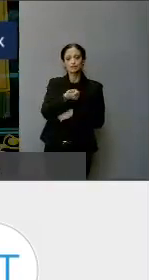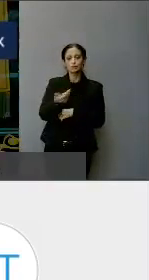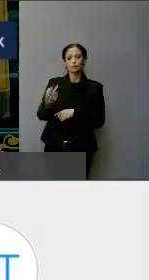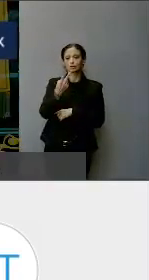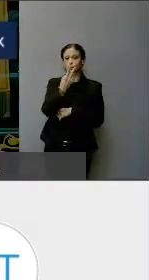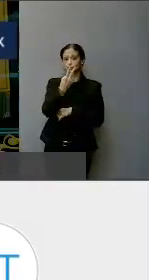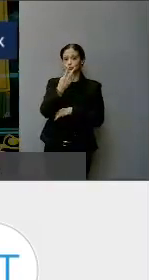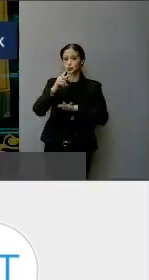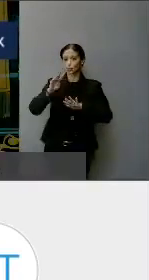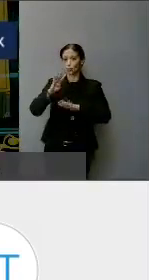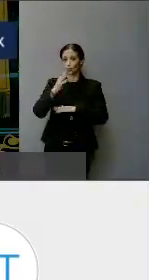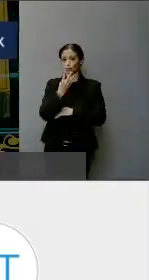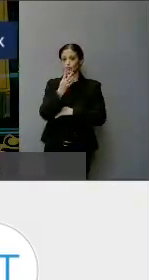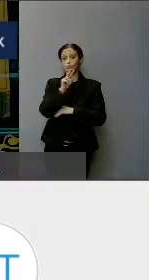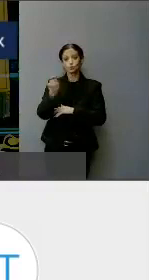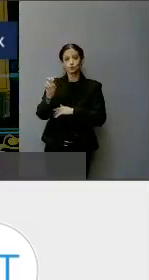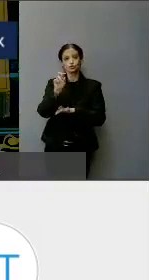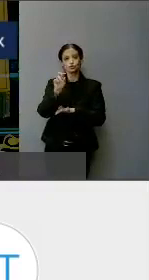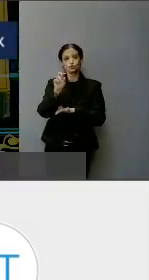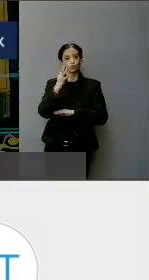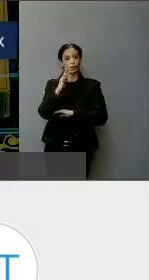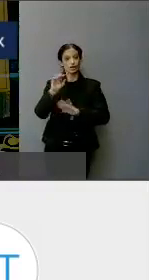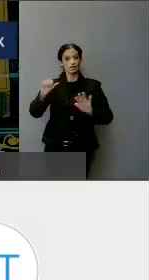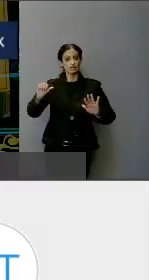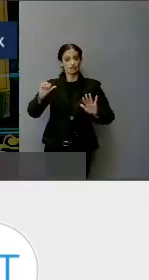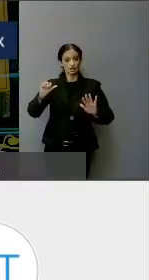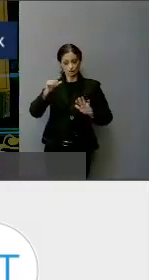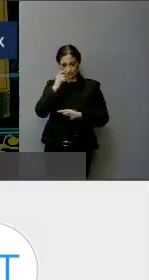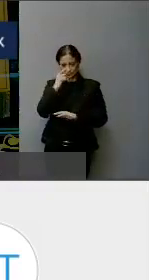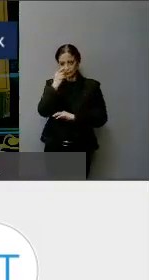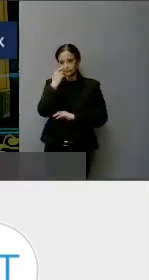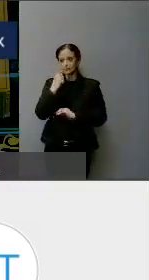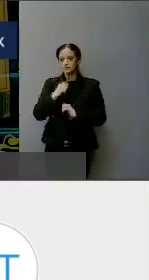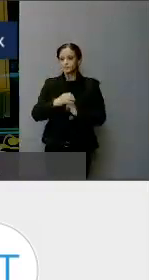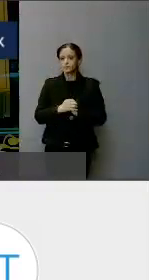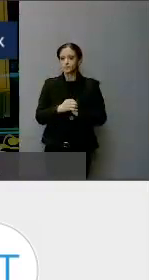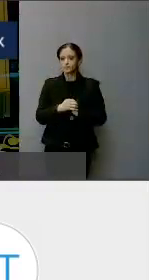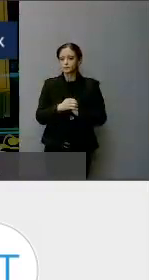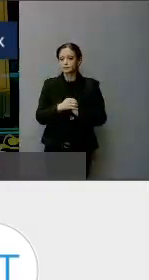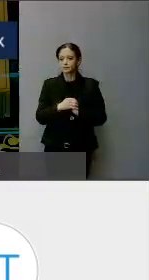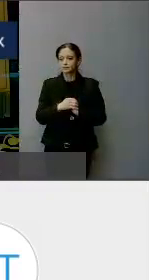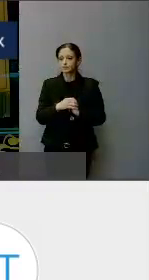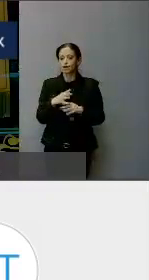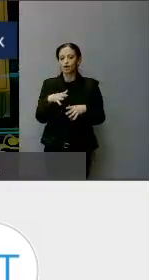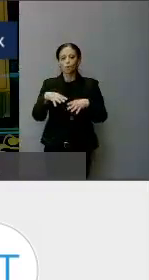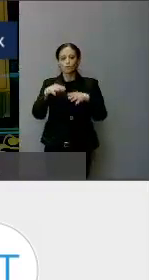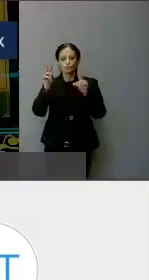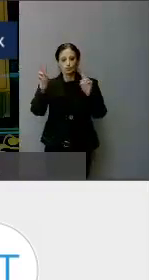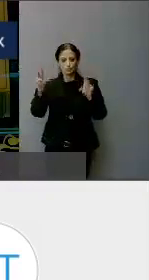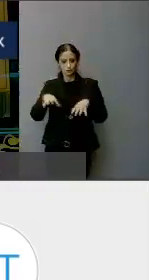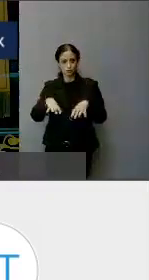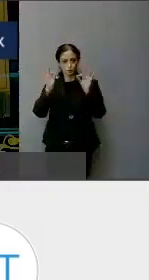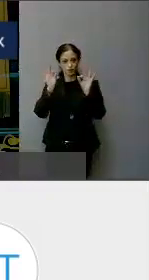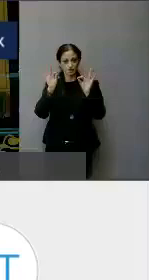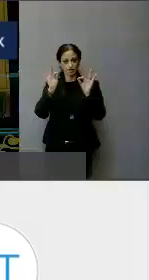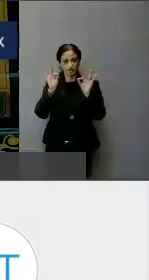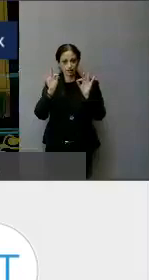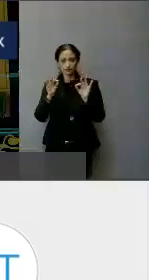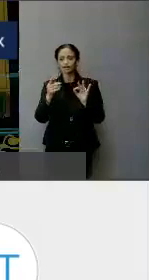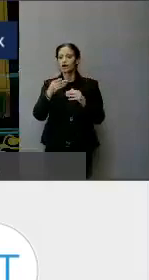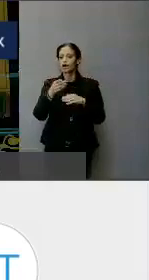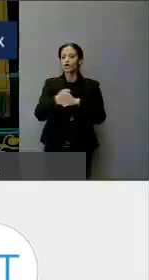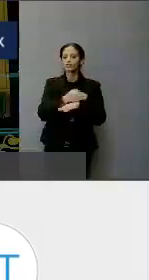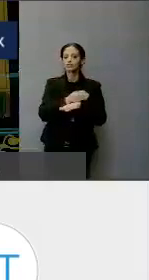246 allora partiamo come sempre dalla sospensiva consigliere